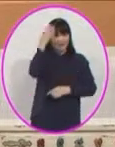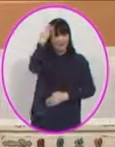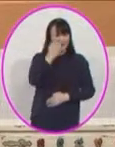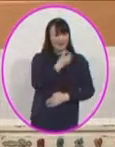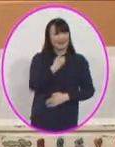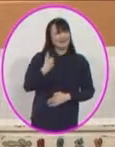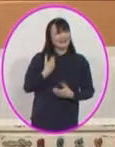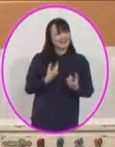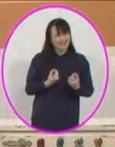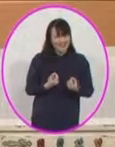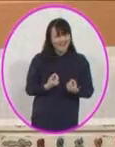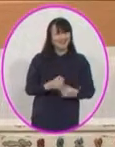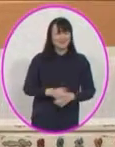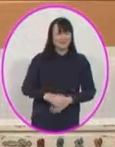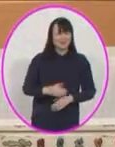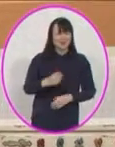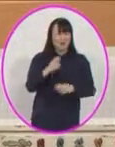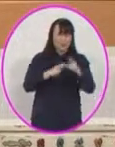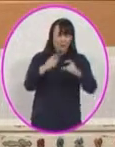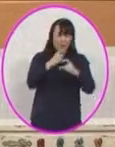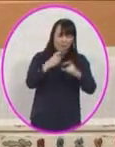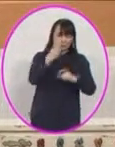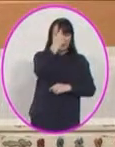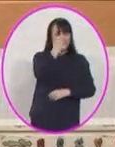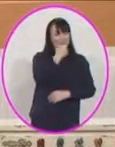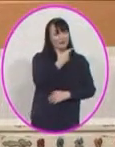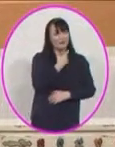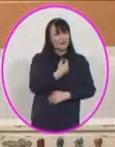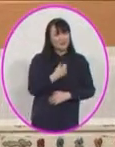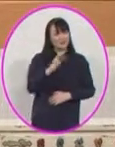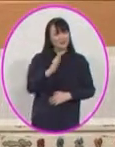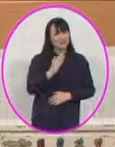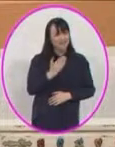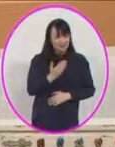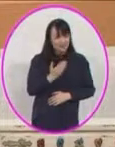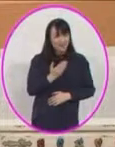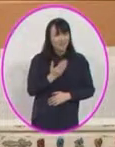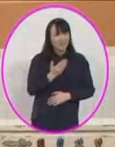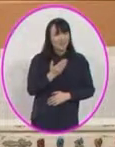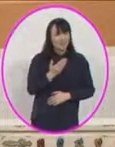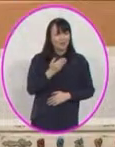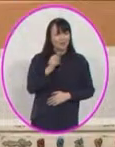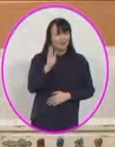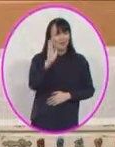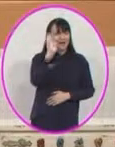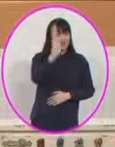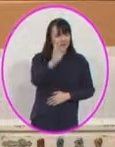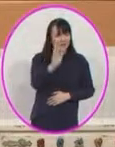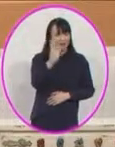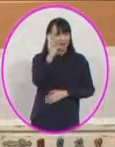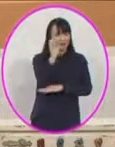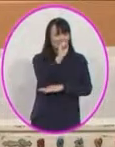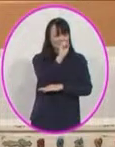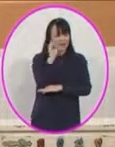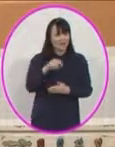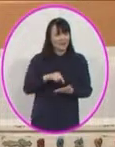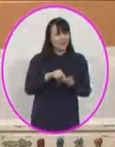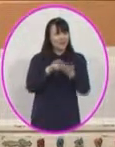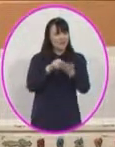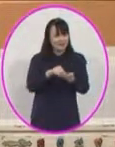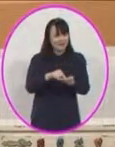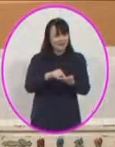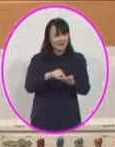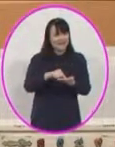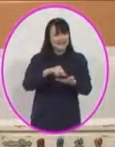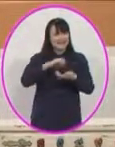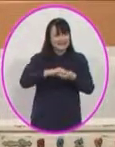なるほどまだまだまあ教えていただきたいんですけれども先ほどお話ししたような講座であったりサーク甲斐あったりというのもありますのでねぜひ皆